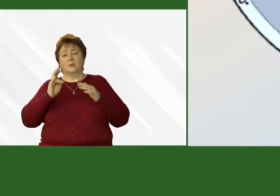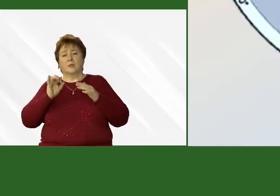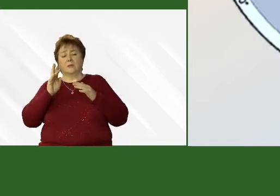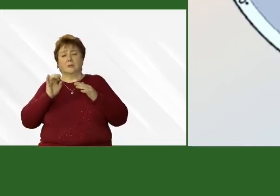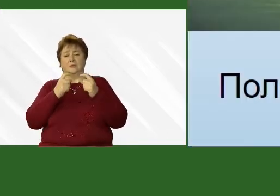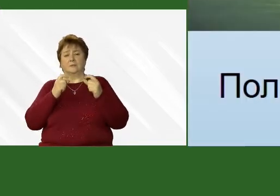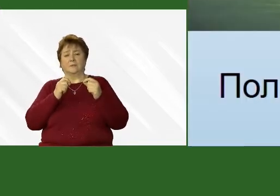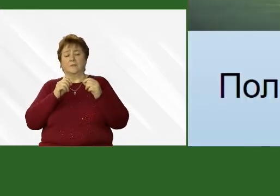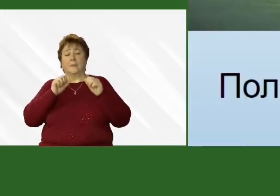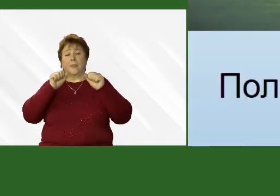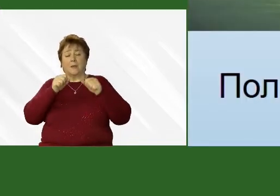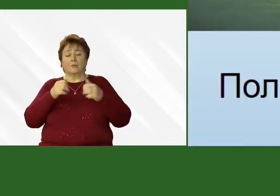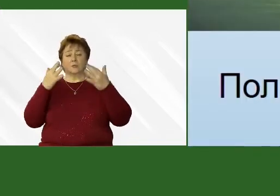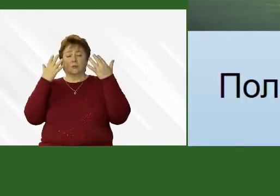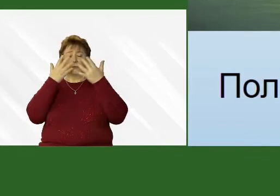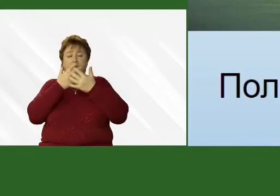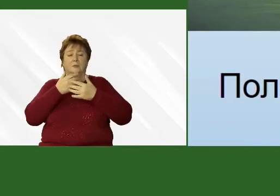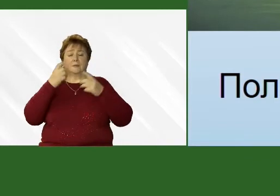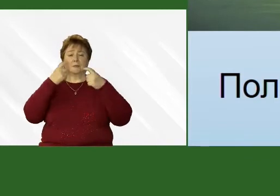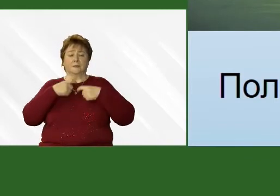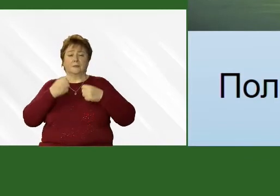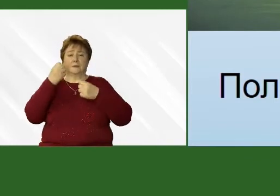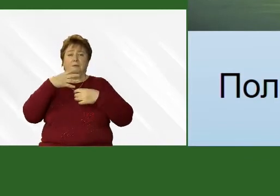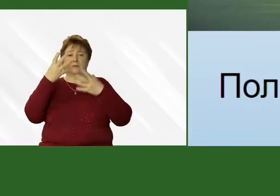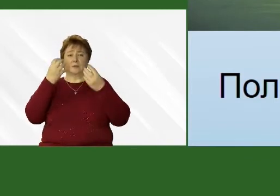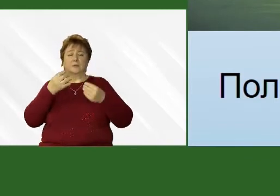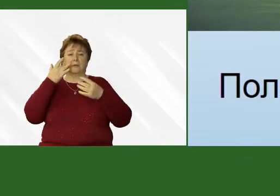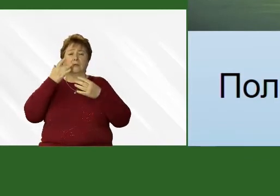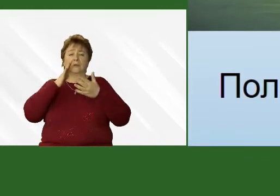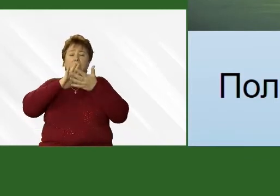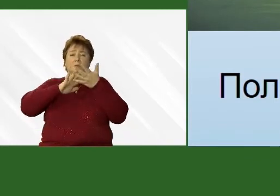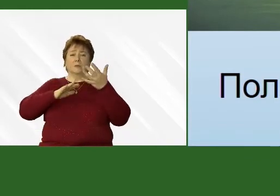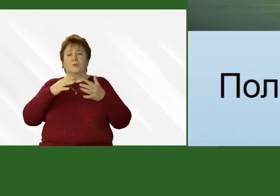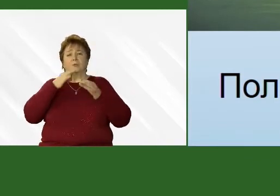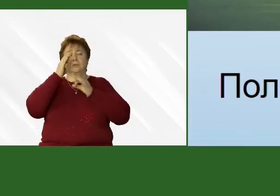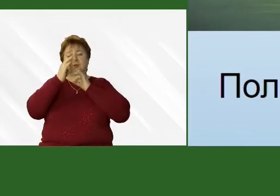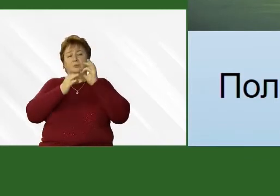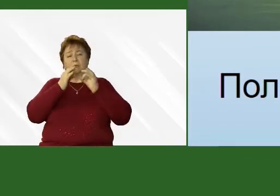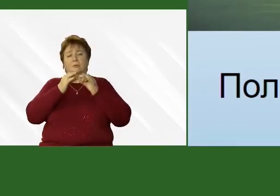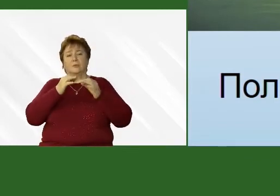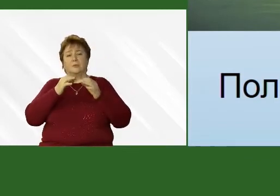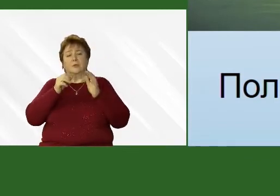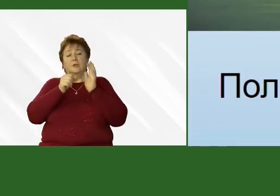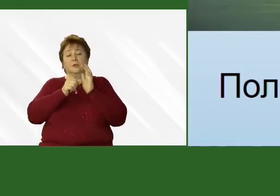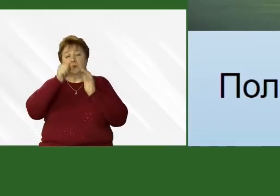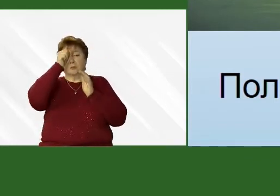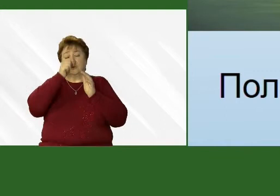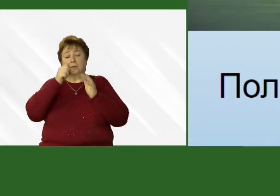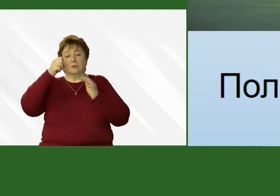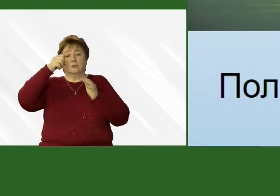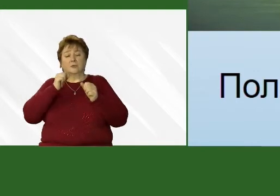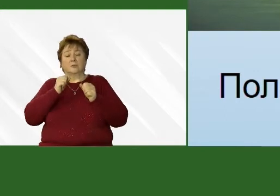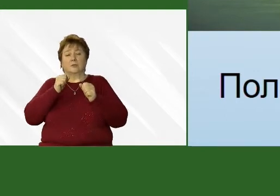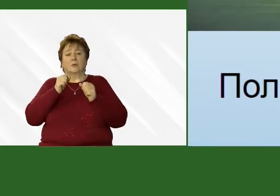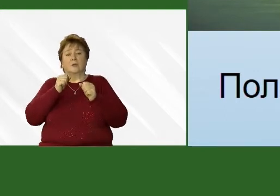климатическом поясе. Можете представить себе световой день, который длится больше суток, а полгода беспрерывного